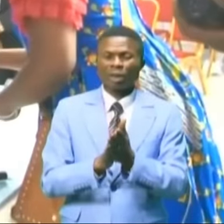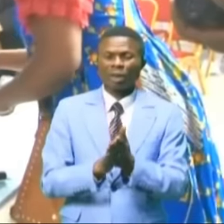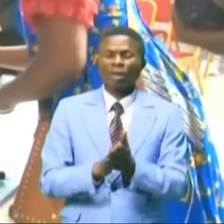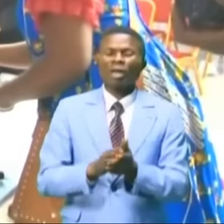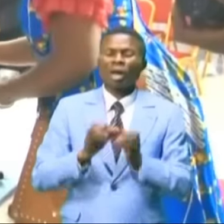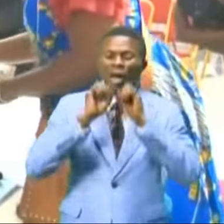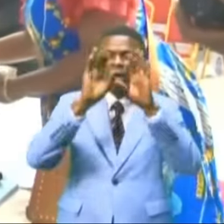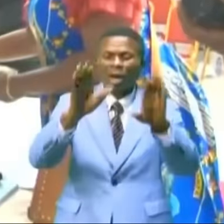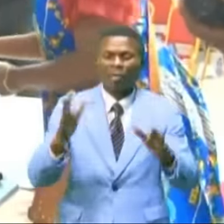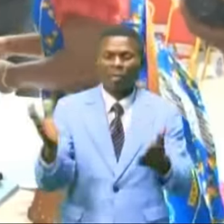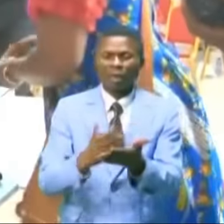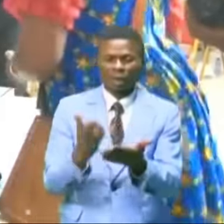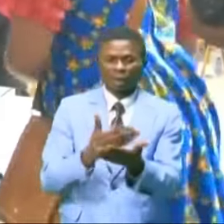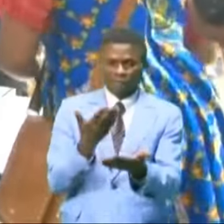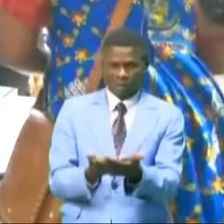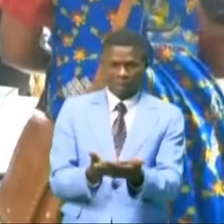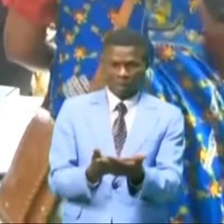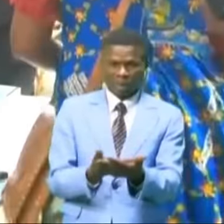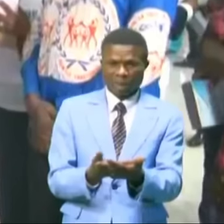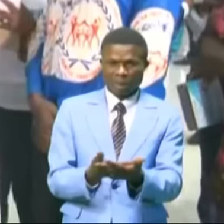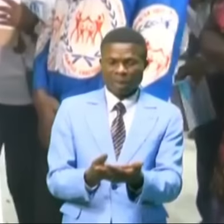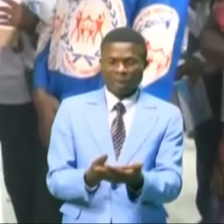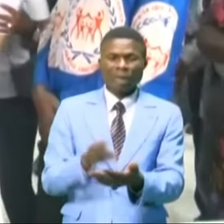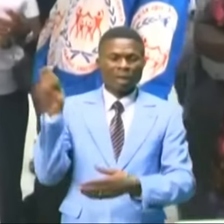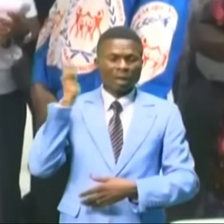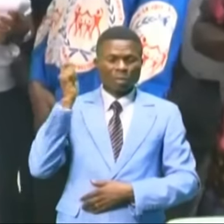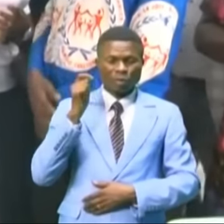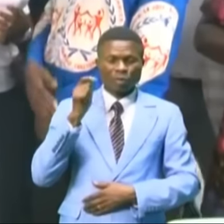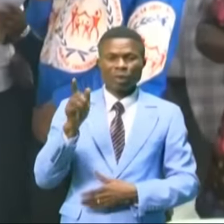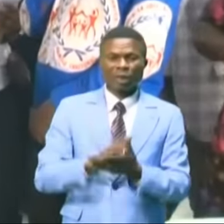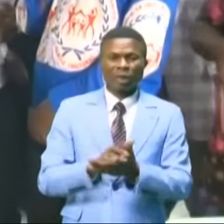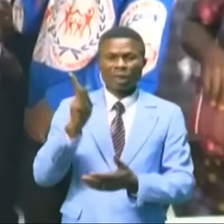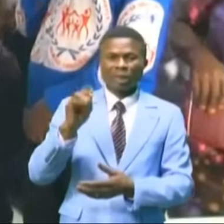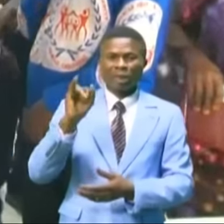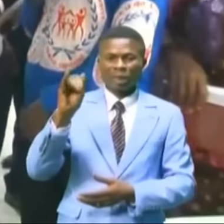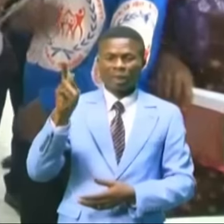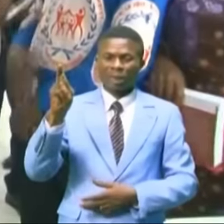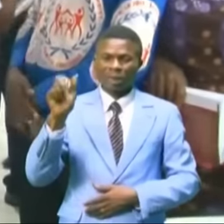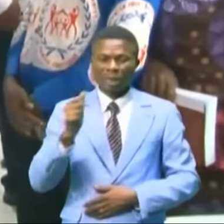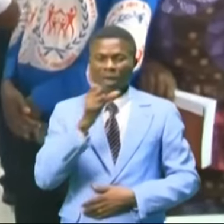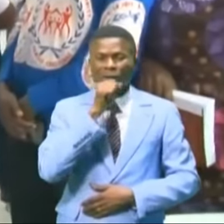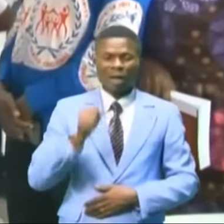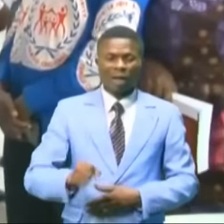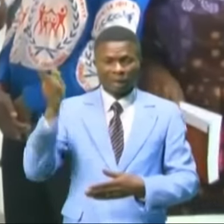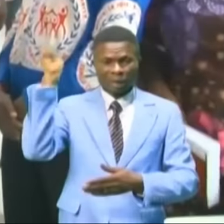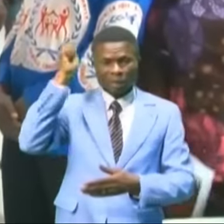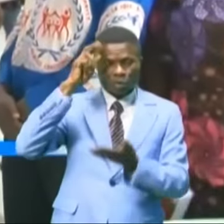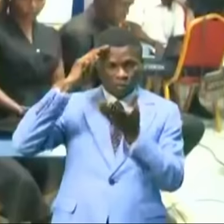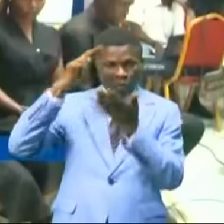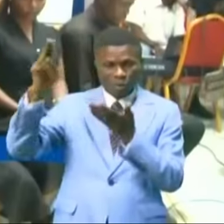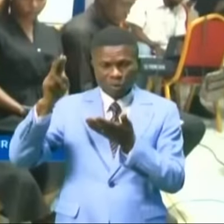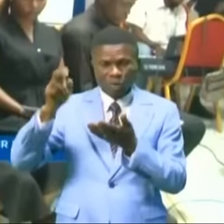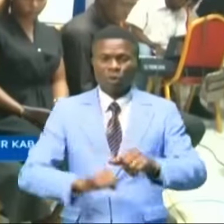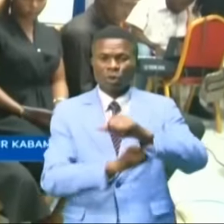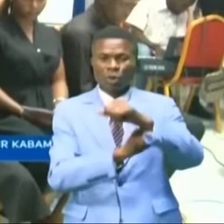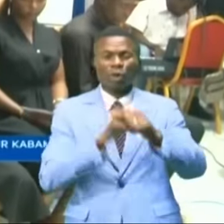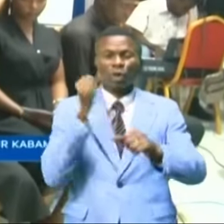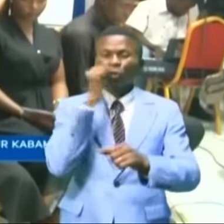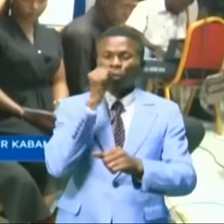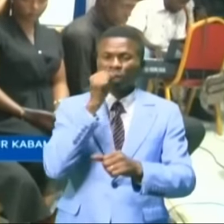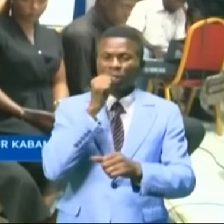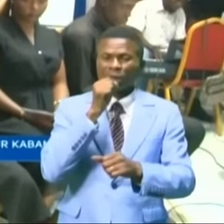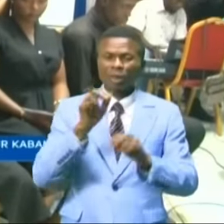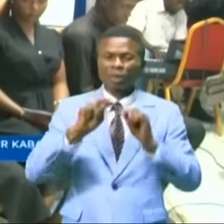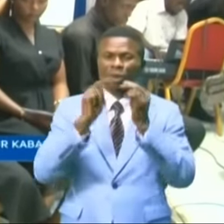à proprement parler du livre par le professeur Kika, ancien recteur de l'Université de Kinshasa, sous l'accompagnement musical de